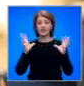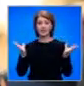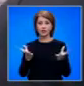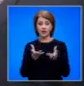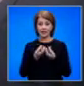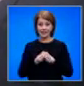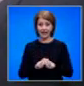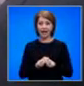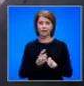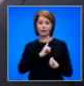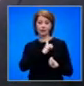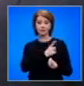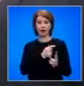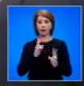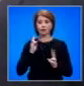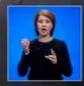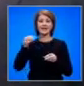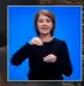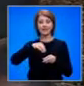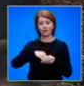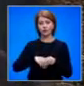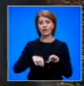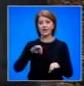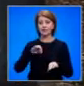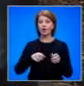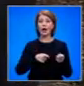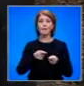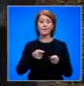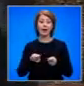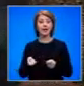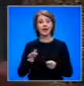и решително да се включат в предизборната кампания и да спечелят